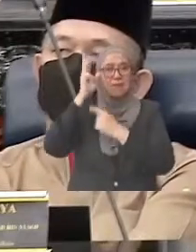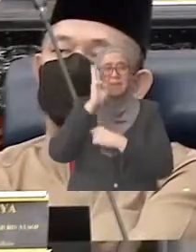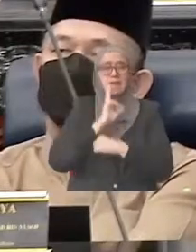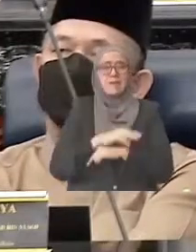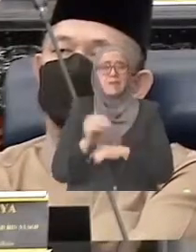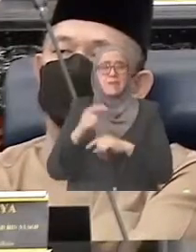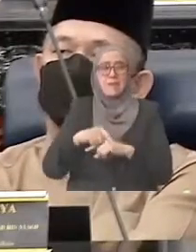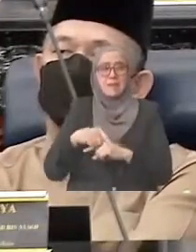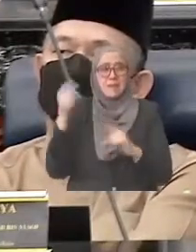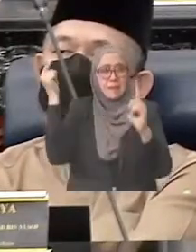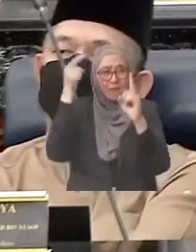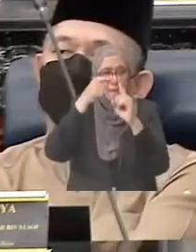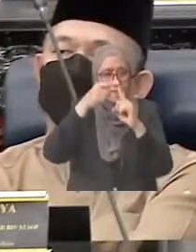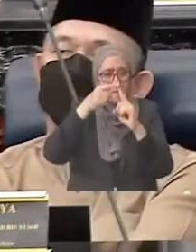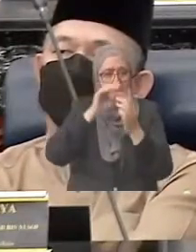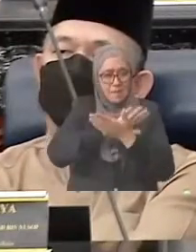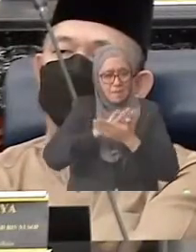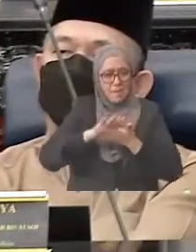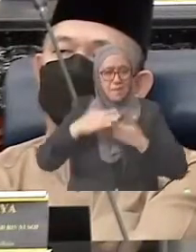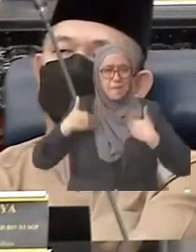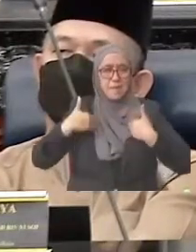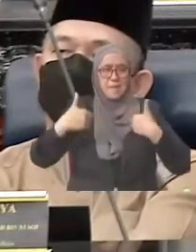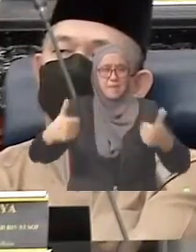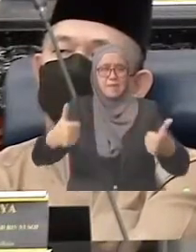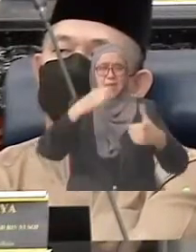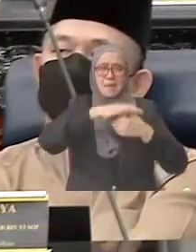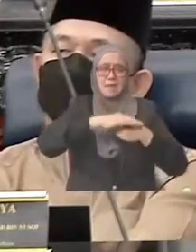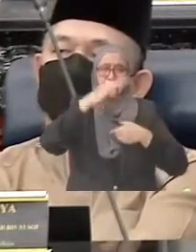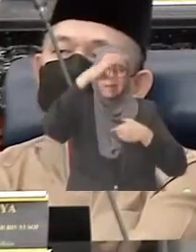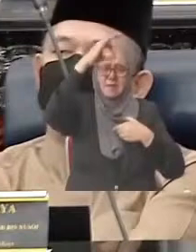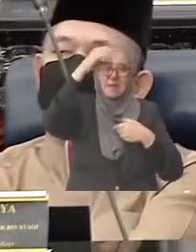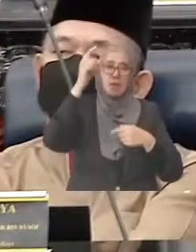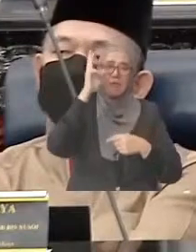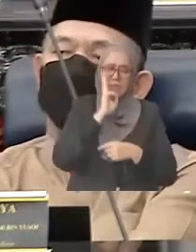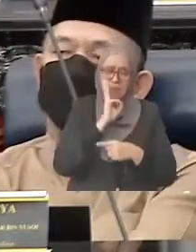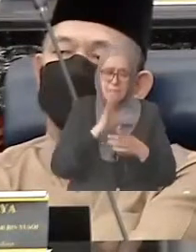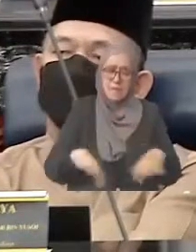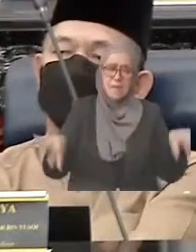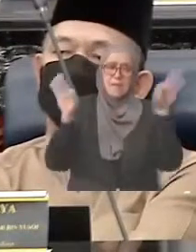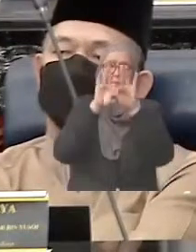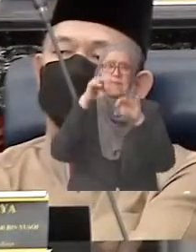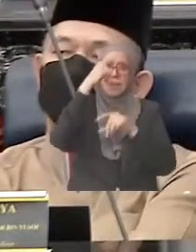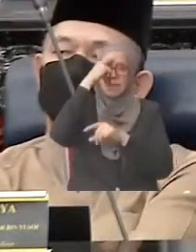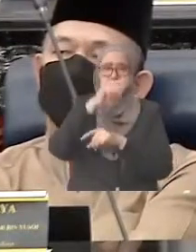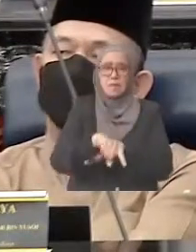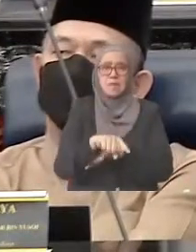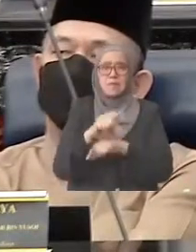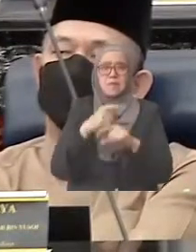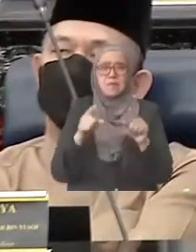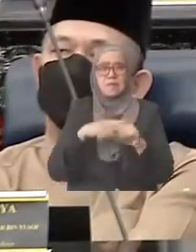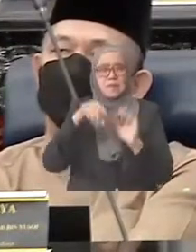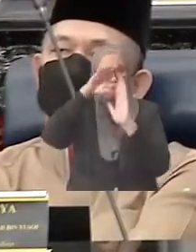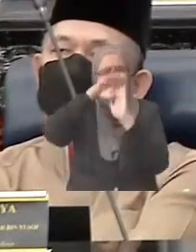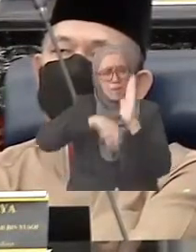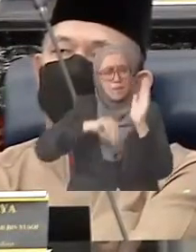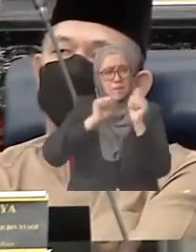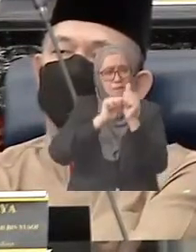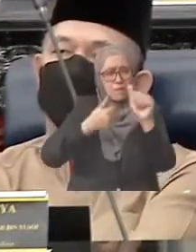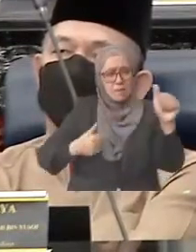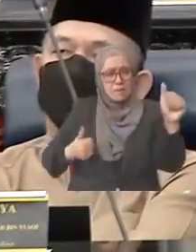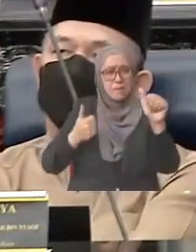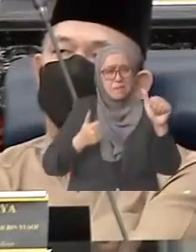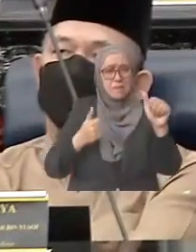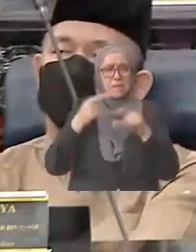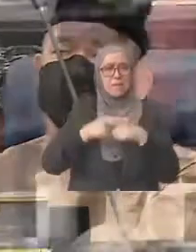kebersihan diri remaja wanita amat penting dalam mengurangkan Semarang disiko ke standart kejujuran di sekolah timbalan saya